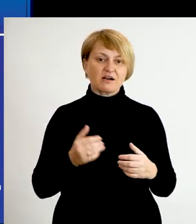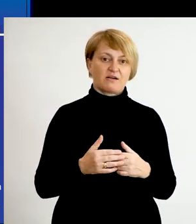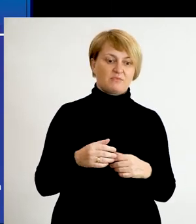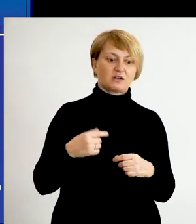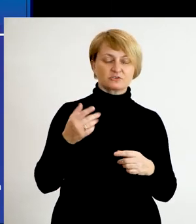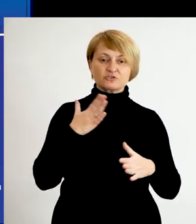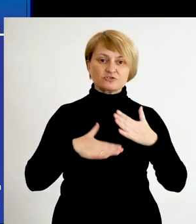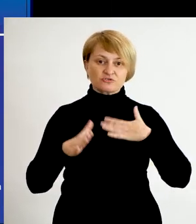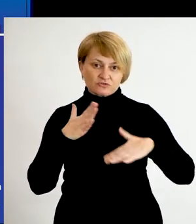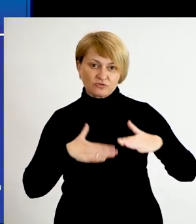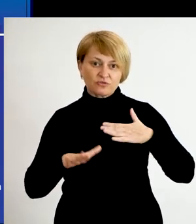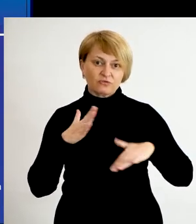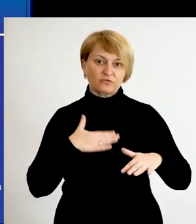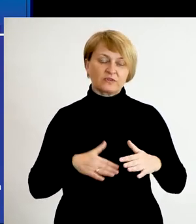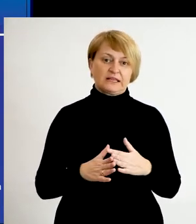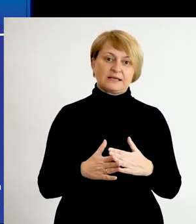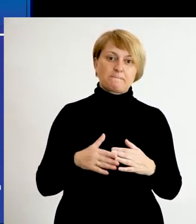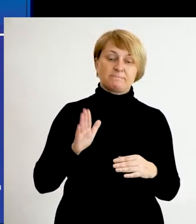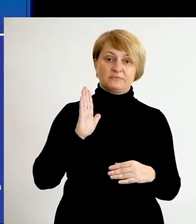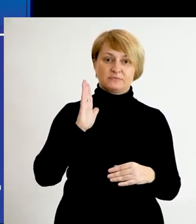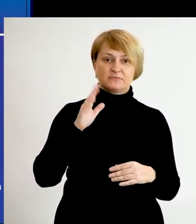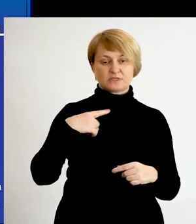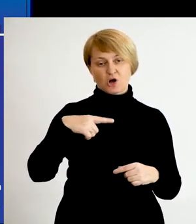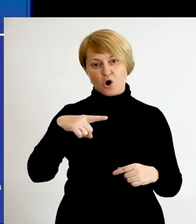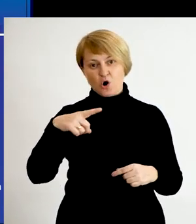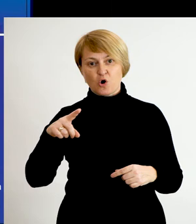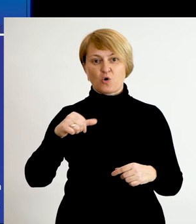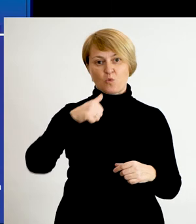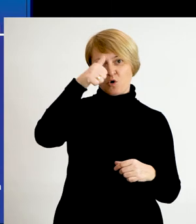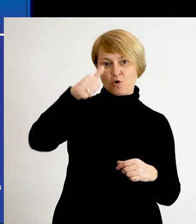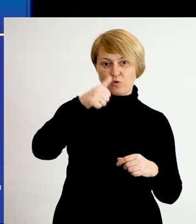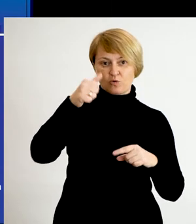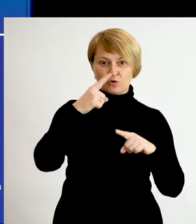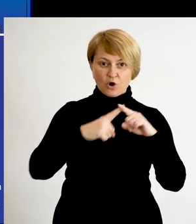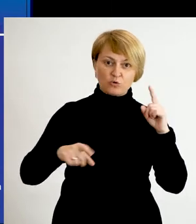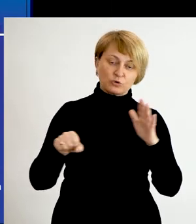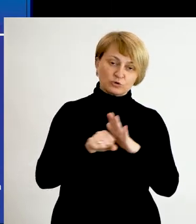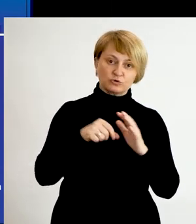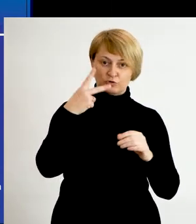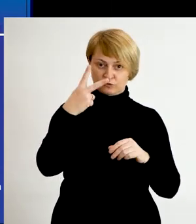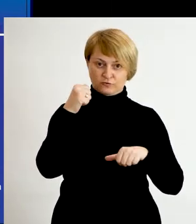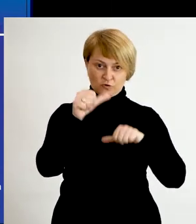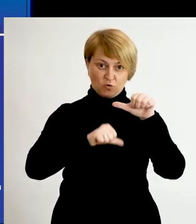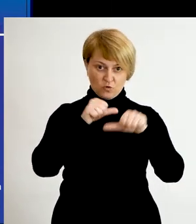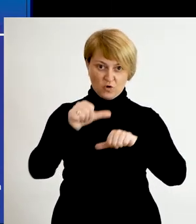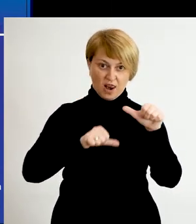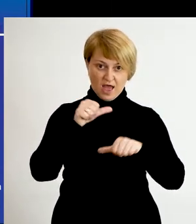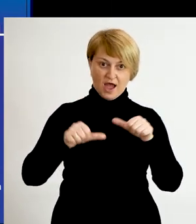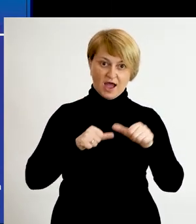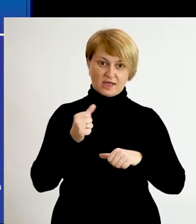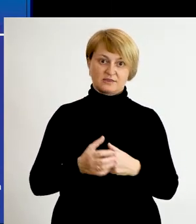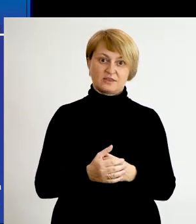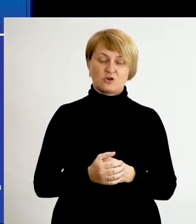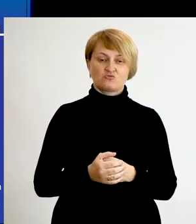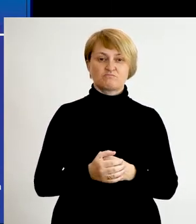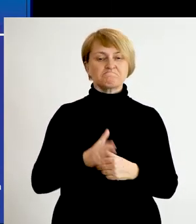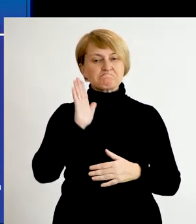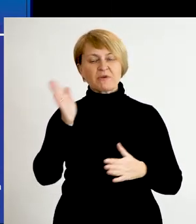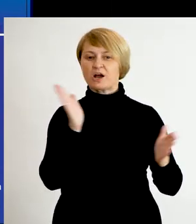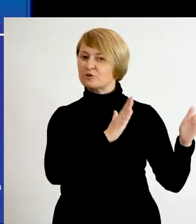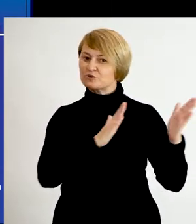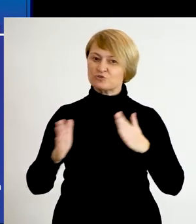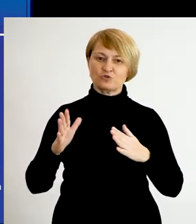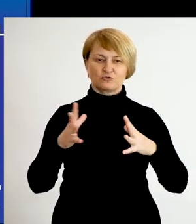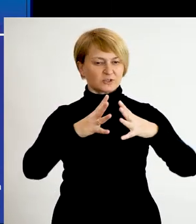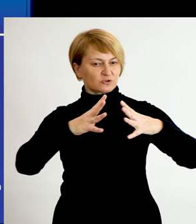obrotu wypadków. No i tego, że za mniej więcej półtora roku do dwóch lat będziemy mieć gotowy